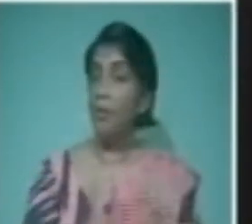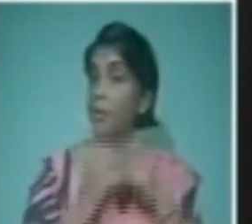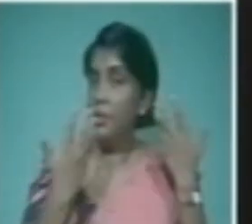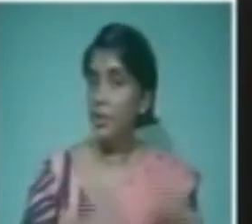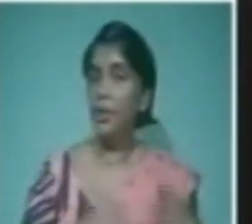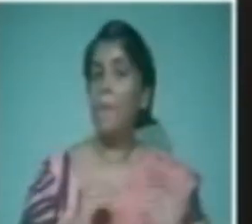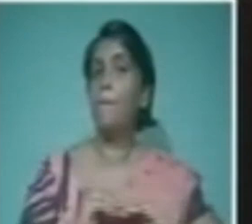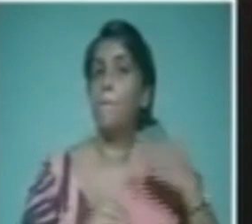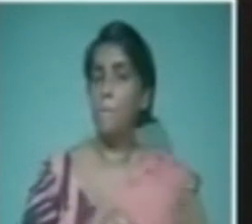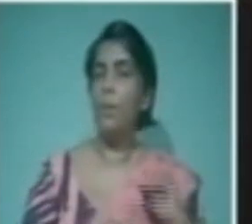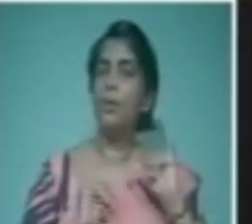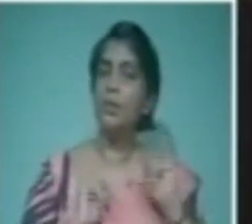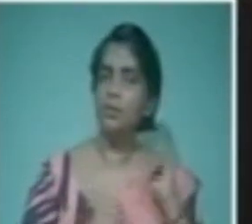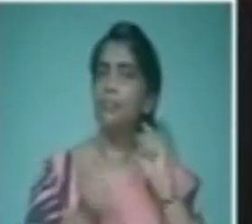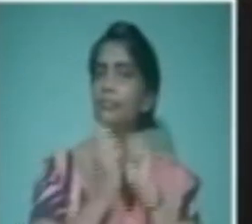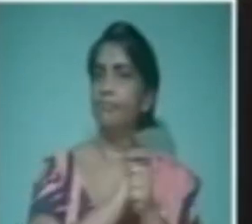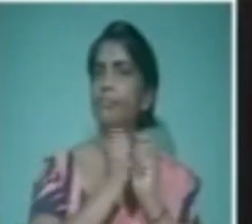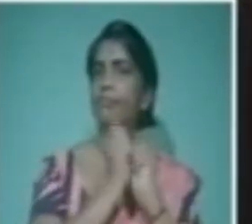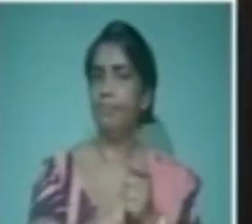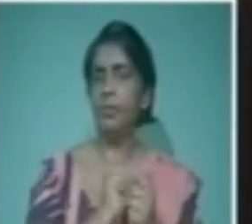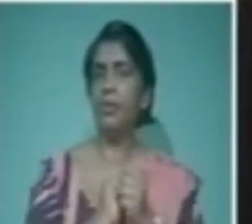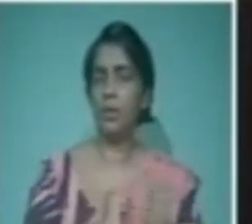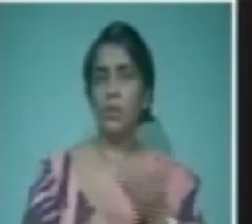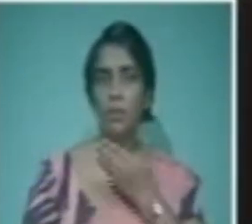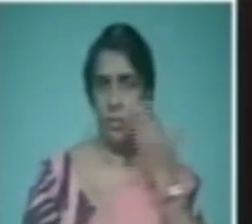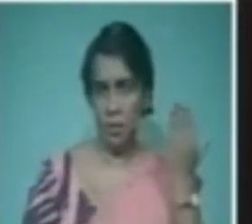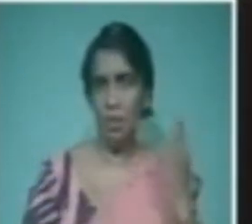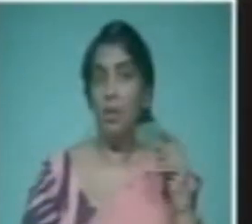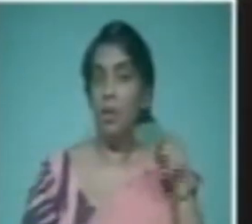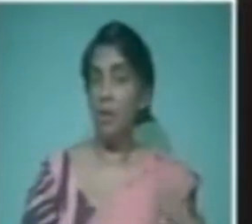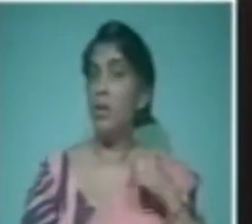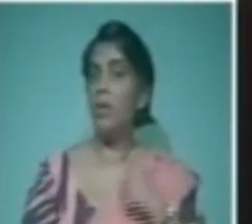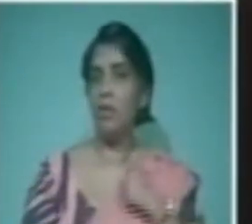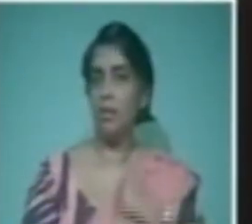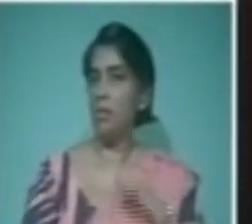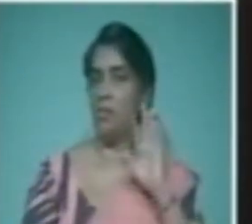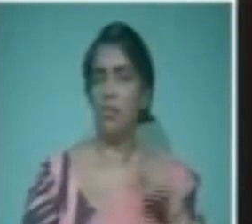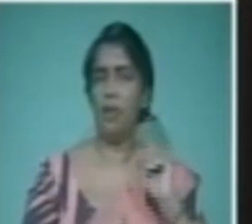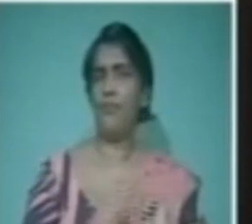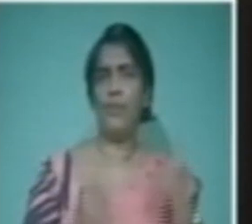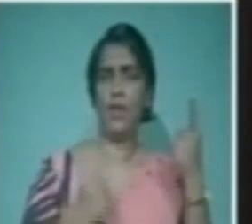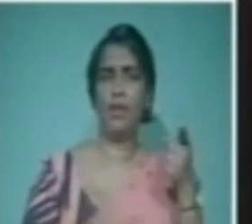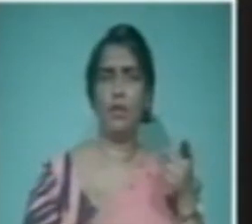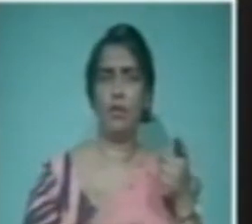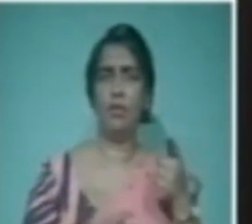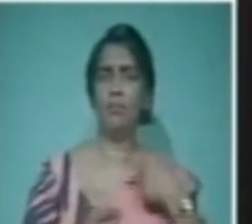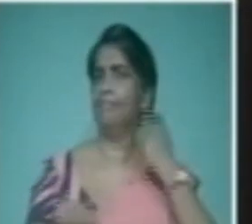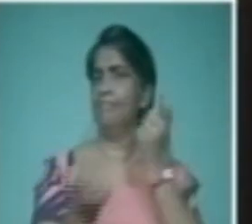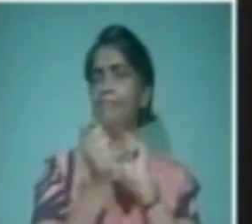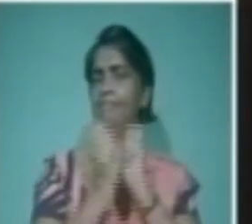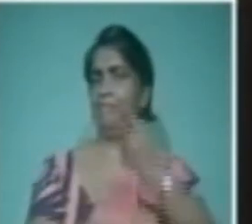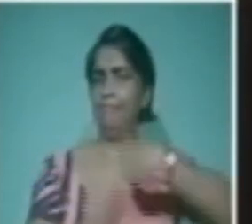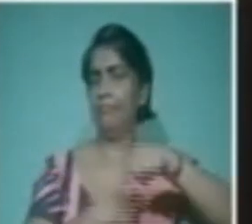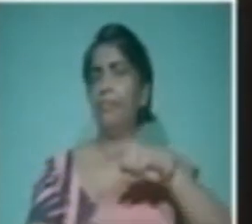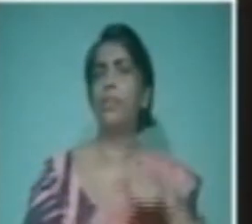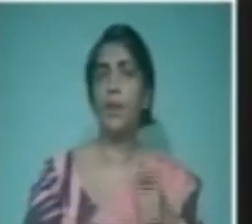tamai. Me yam yam sansodhana siddha karannata ona. Dan me rajaya karala tiyenne eke anith patta. Kana pita.